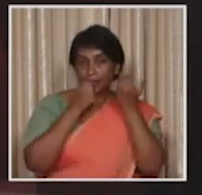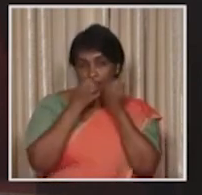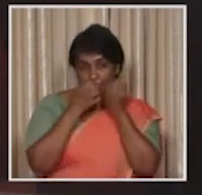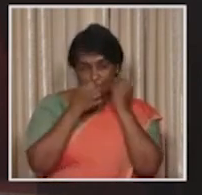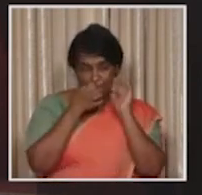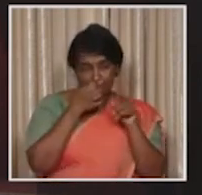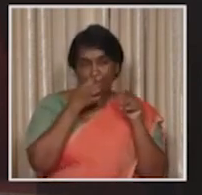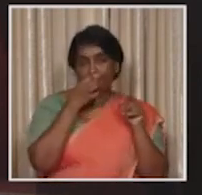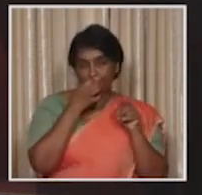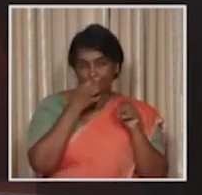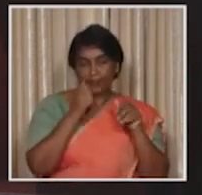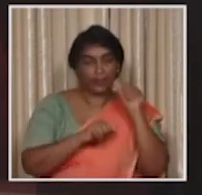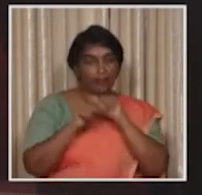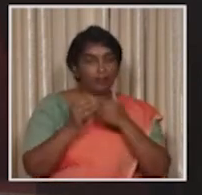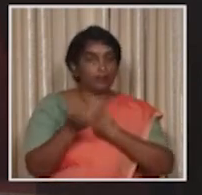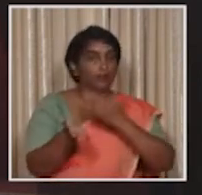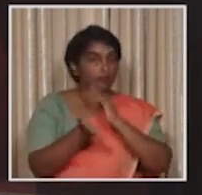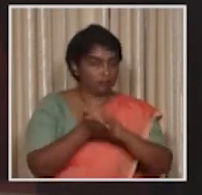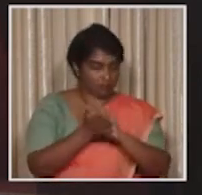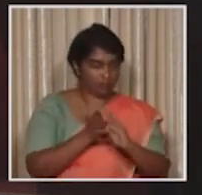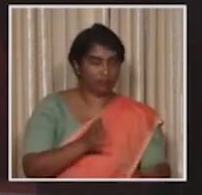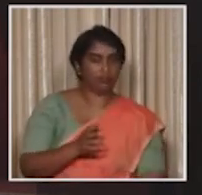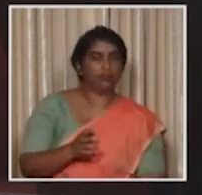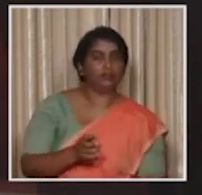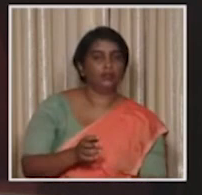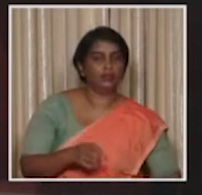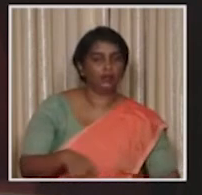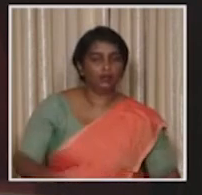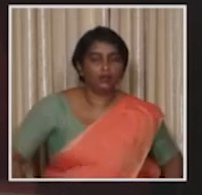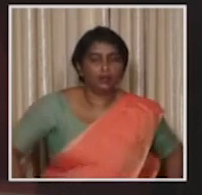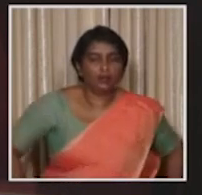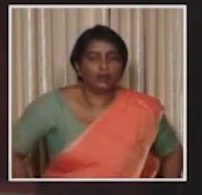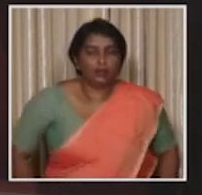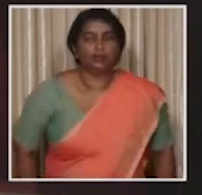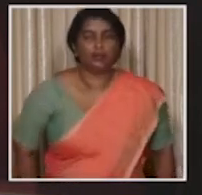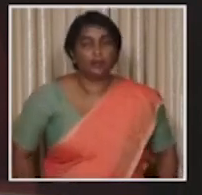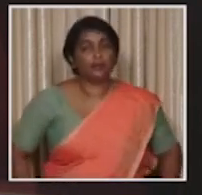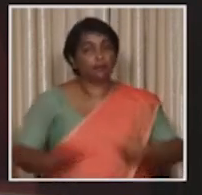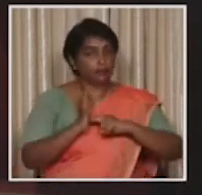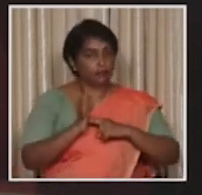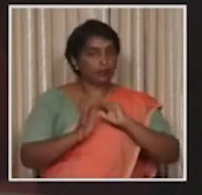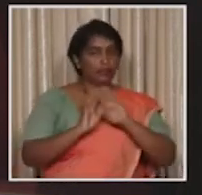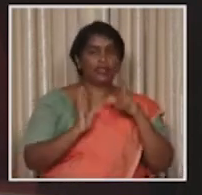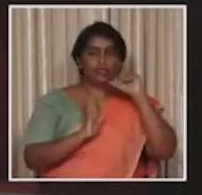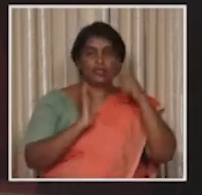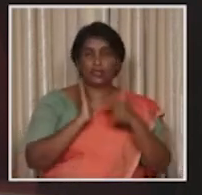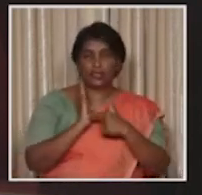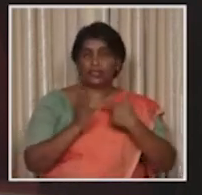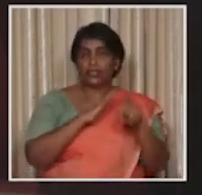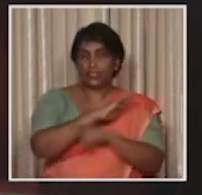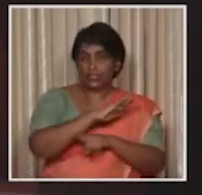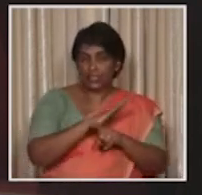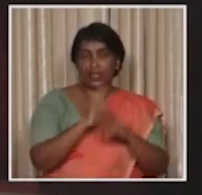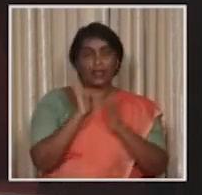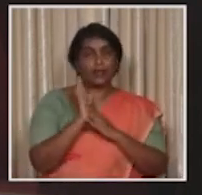සඳහා ප්‍රතිකාර කරනු ලබන ලීනිය ඇක්සලරේටර් යන්ත්‍ර, CT ස්කෑන් යන්ත්‍ර හා MRI